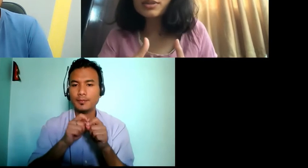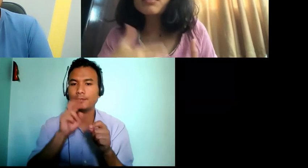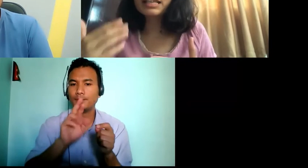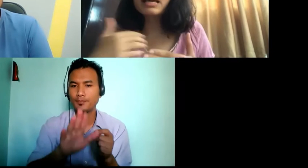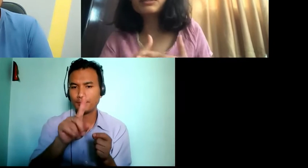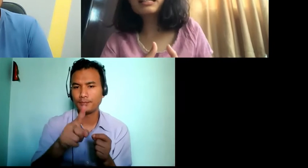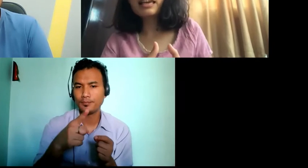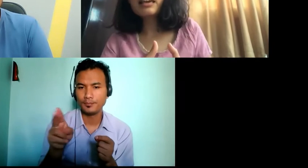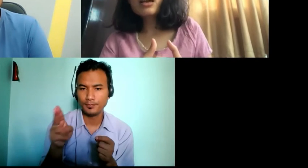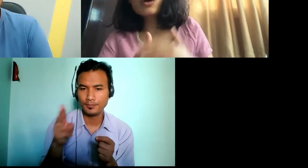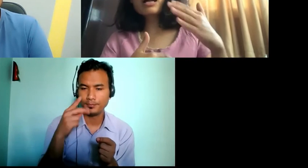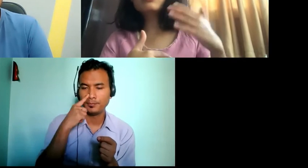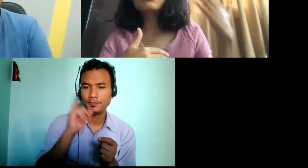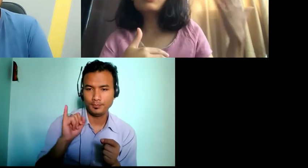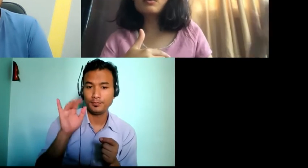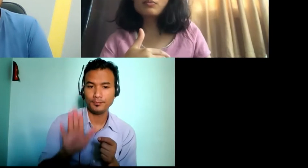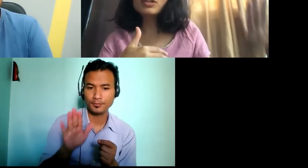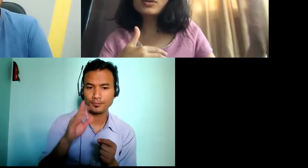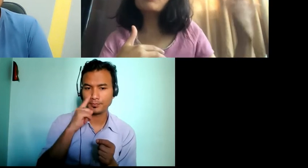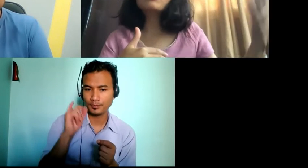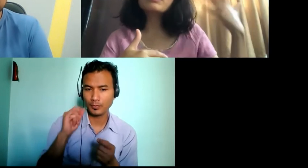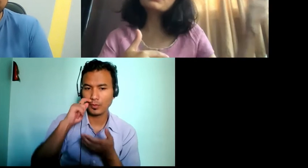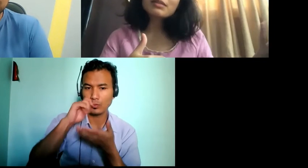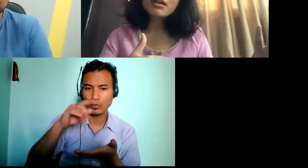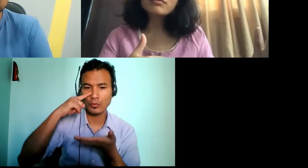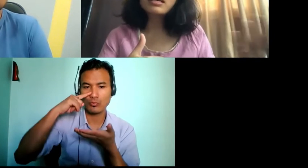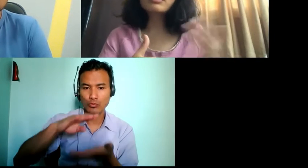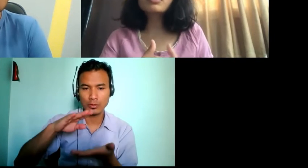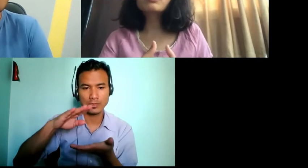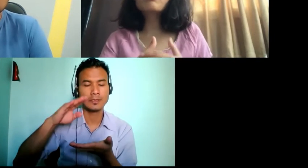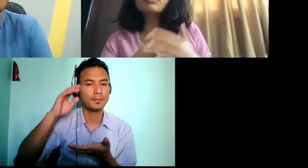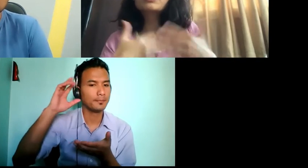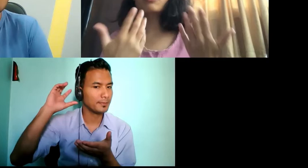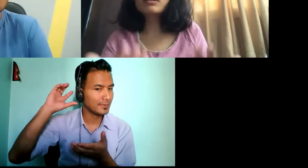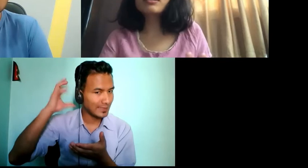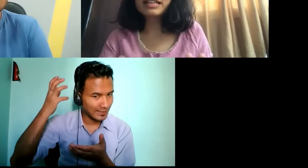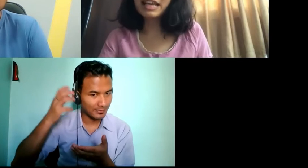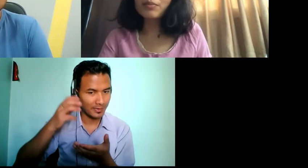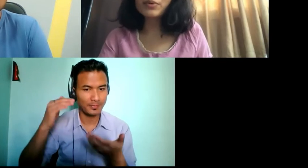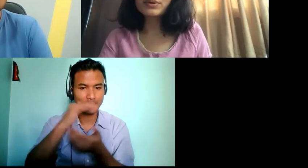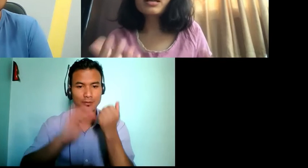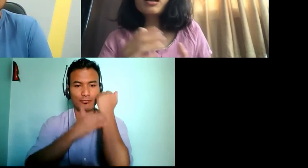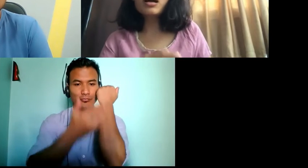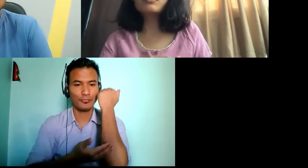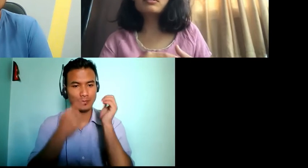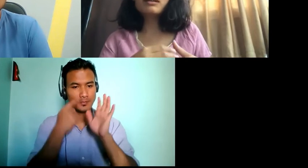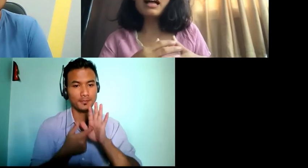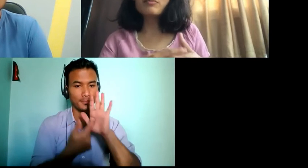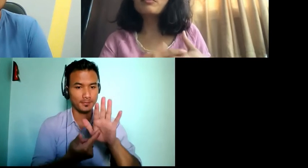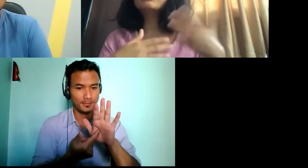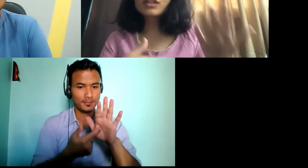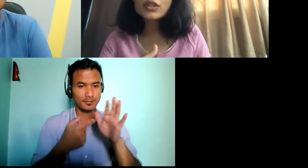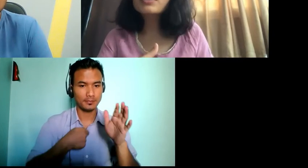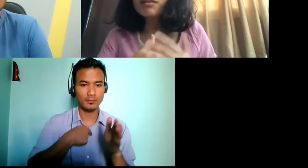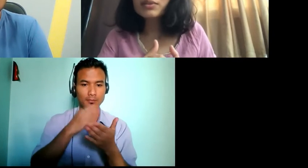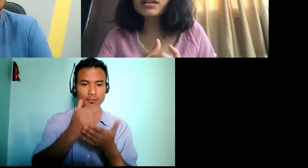हुनुहुन्छ, म इक्जाम्पल दिन चाहेँ, उहाँको छोरा बुहारी विदेशमा हुनुहुन्छ होइन, बट बेबी सावर गर्ने टाइम भयो. अब